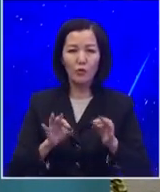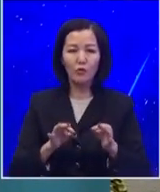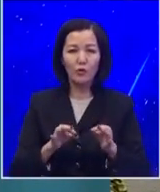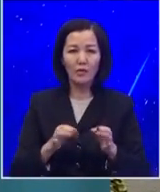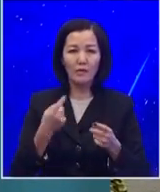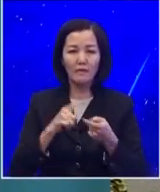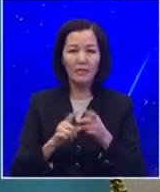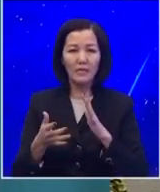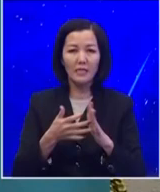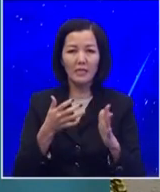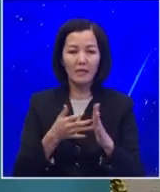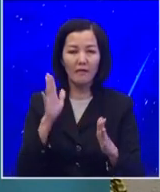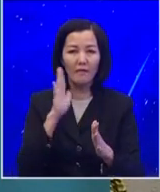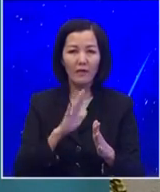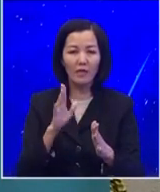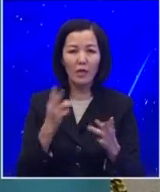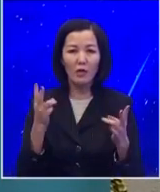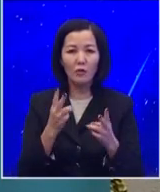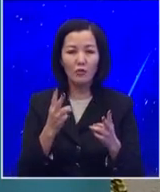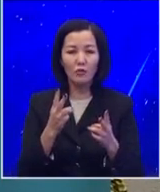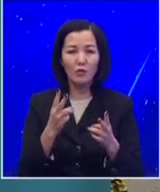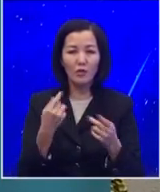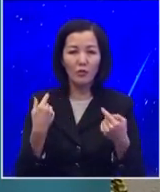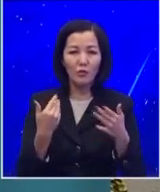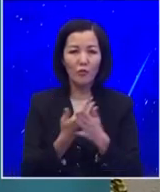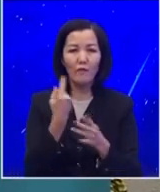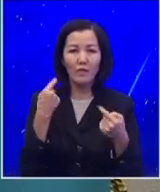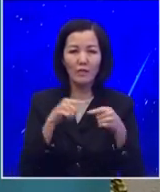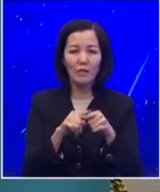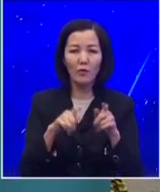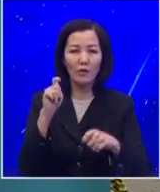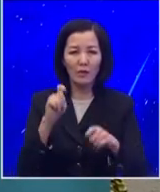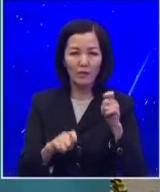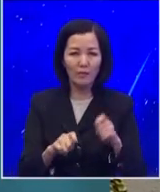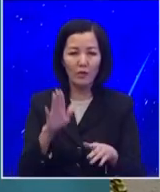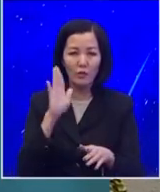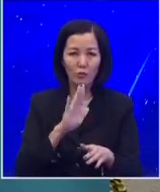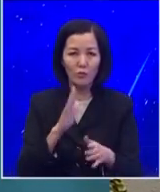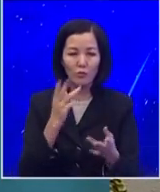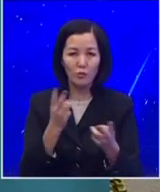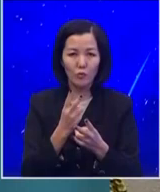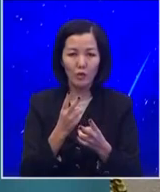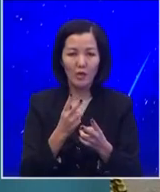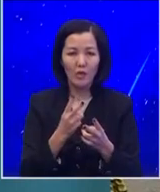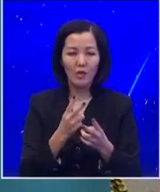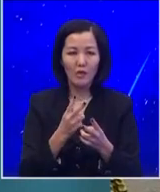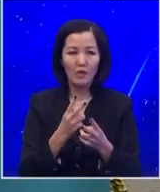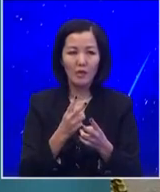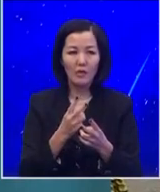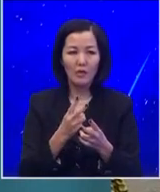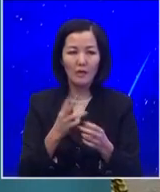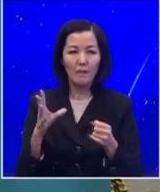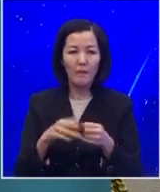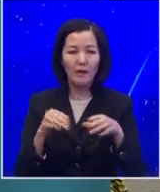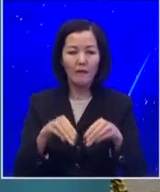с недостатком влаги надо влагосберегающие технологии. Это капельное орошение, это дождевание, полив